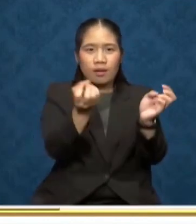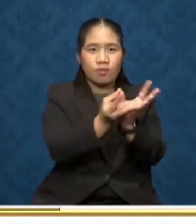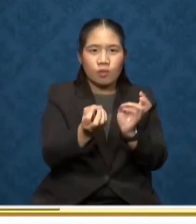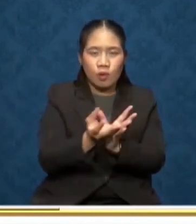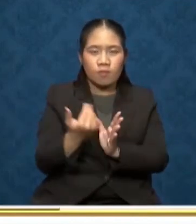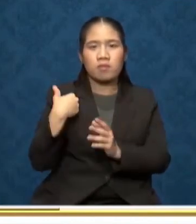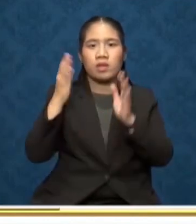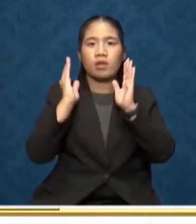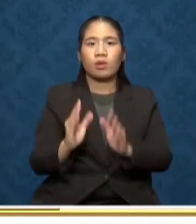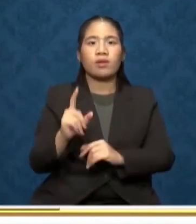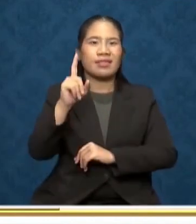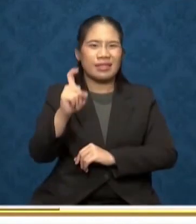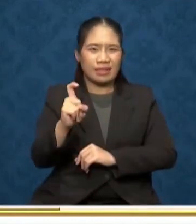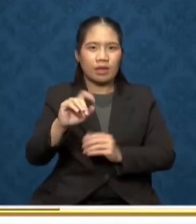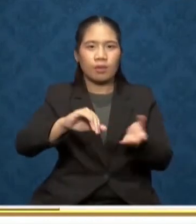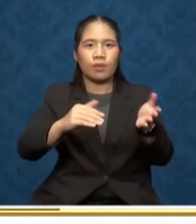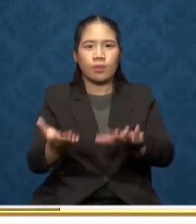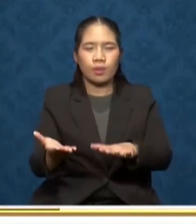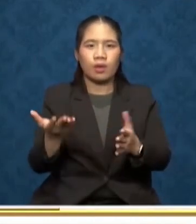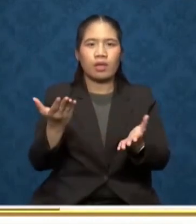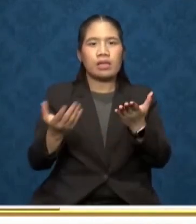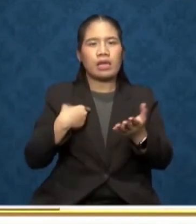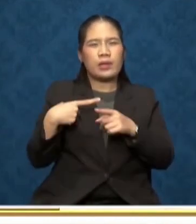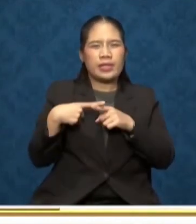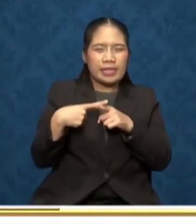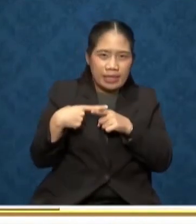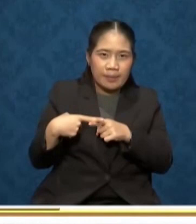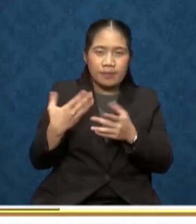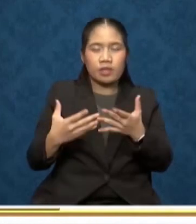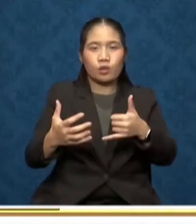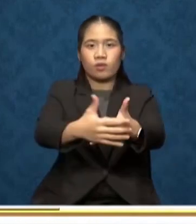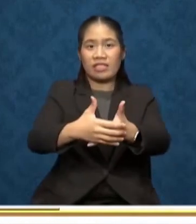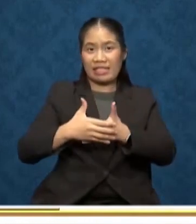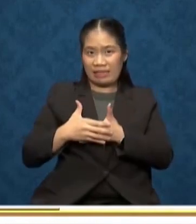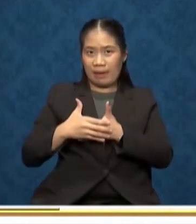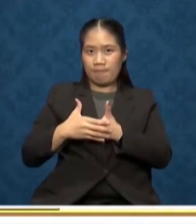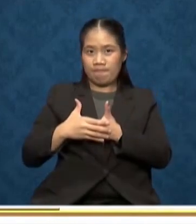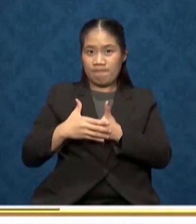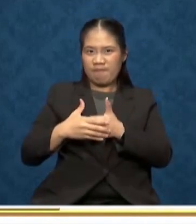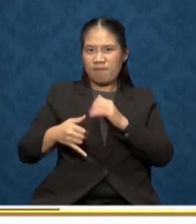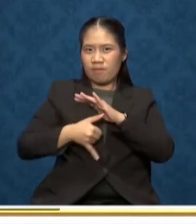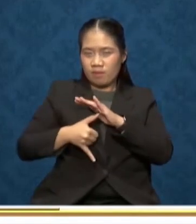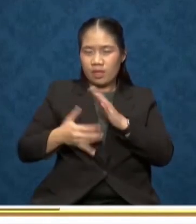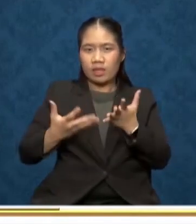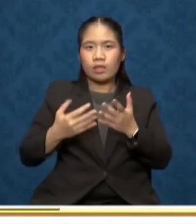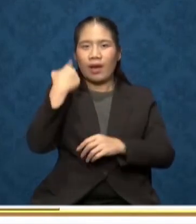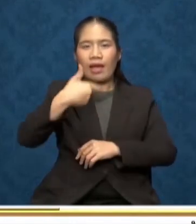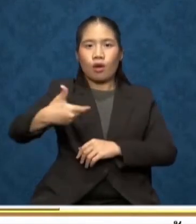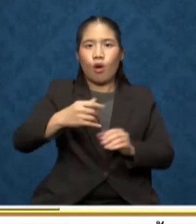ผู้เสยชีวิตผู้ได้รัปลเจ็บซึ่